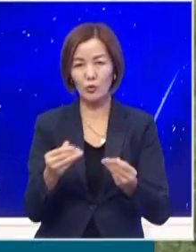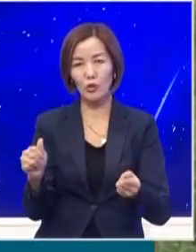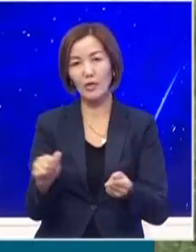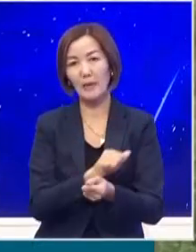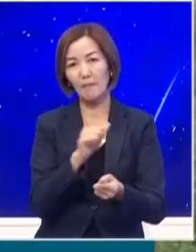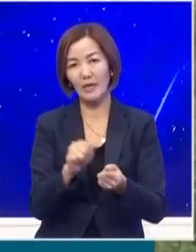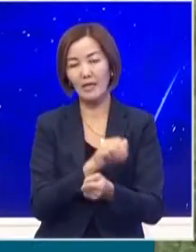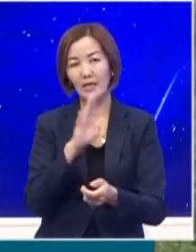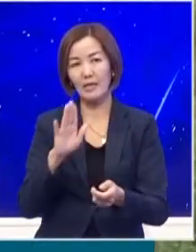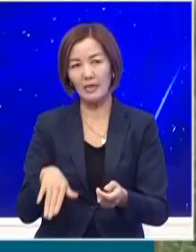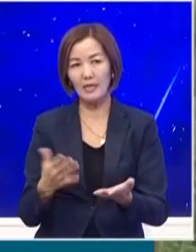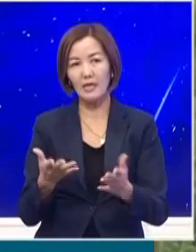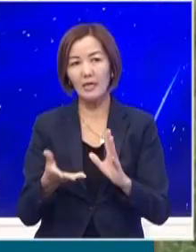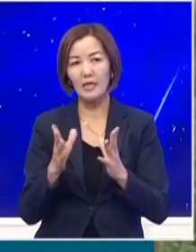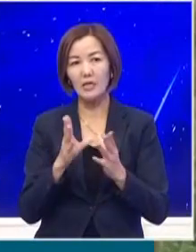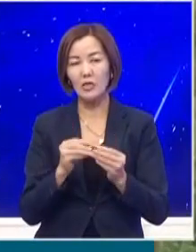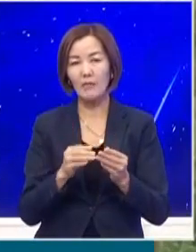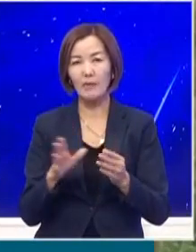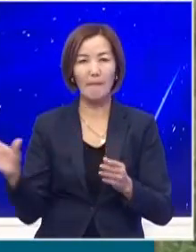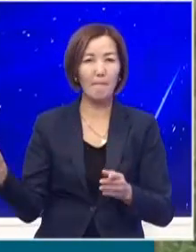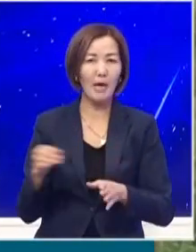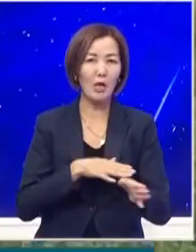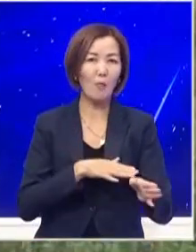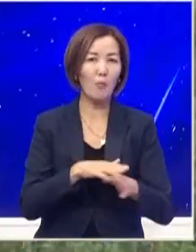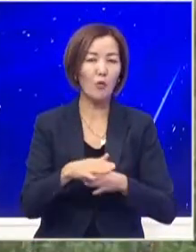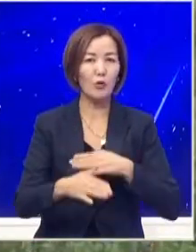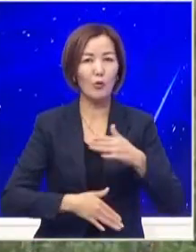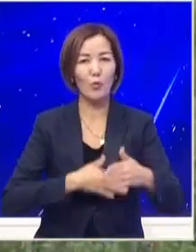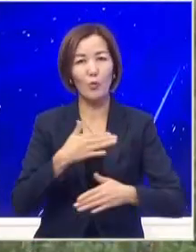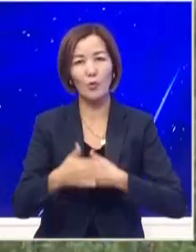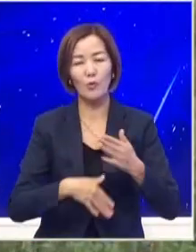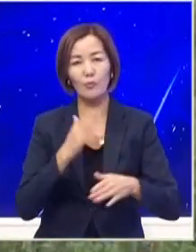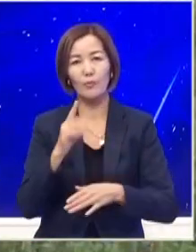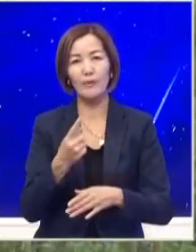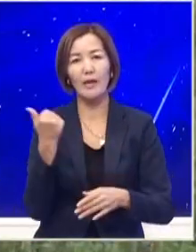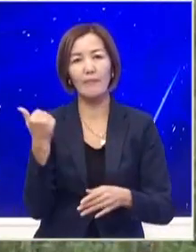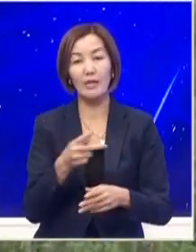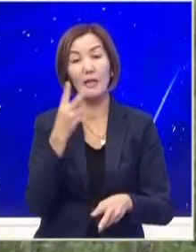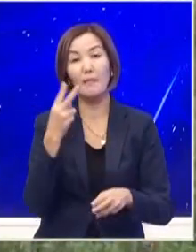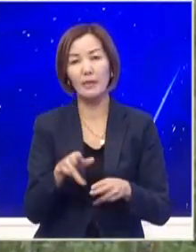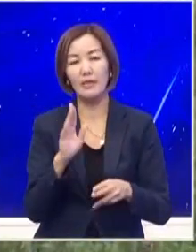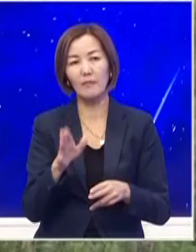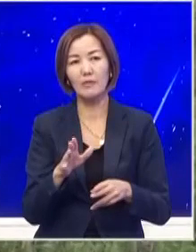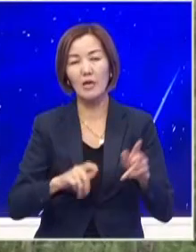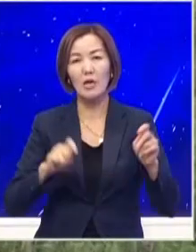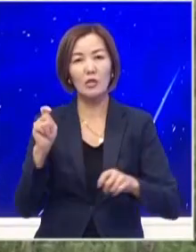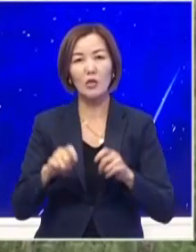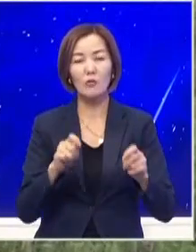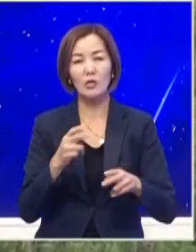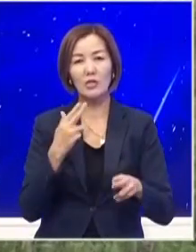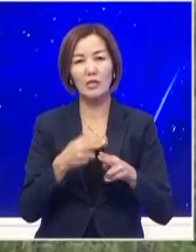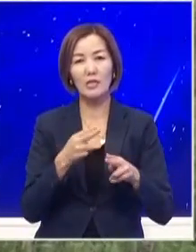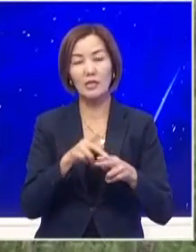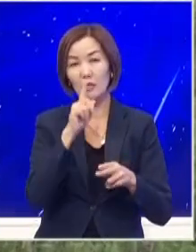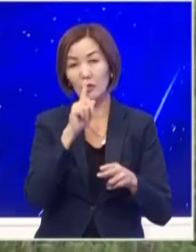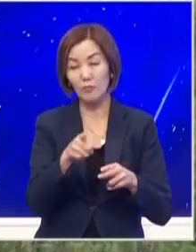соң үлкен жалпылама оруға түсеміз. Жалпылама орымды біз ар жағында бір аптаның ішінде бітіреміз. Жауын шашынға орындырмай, со бір аптада